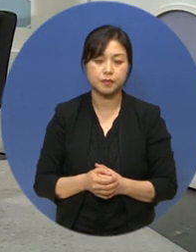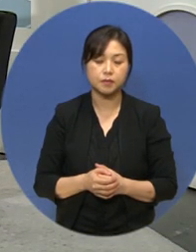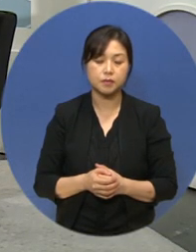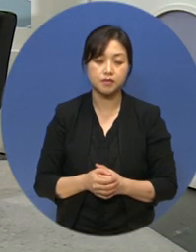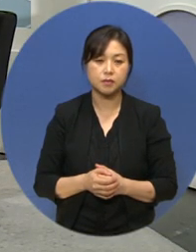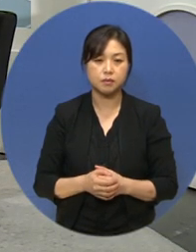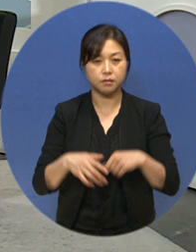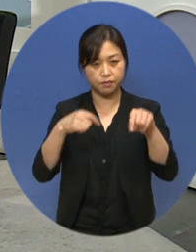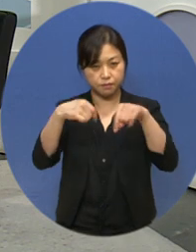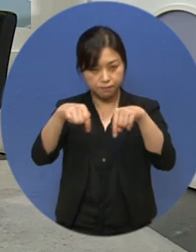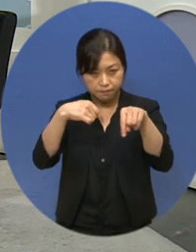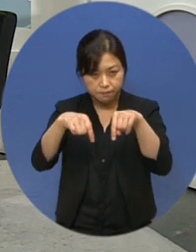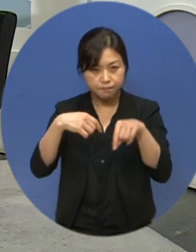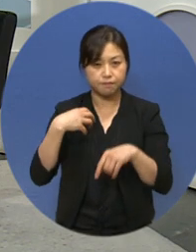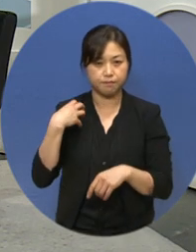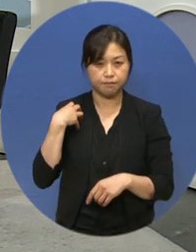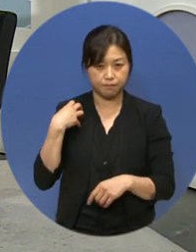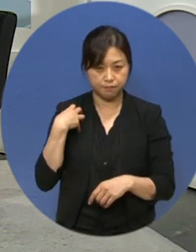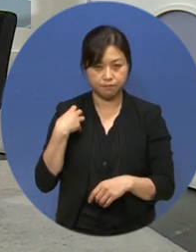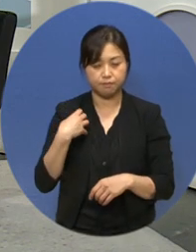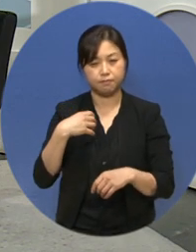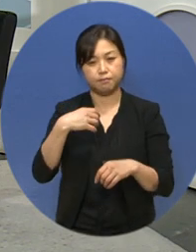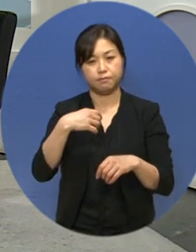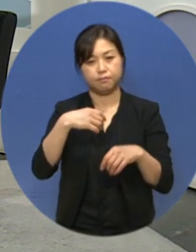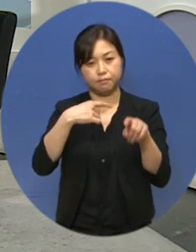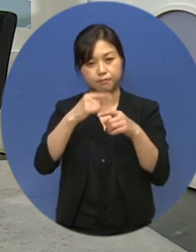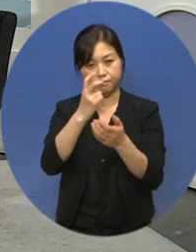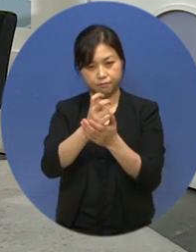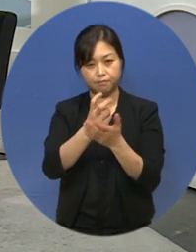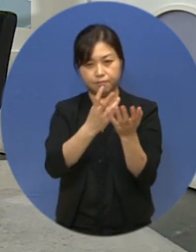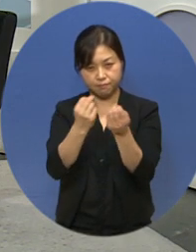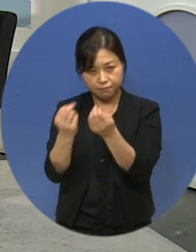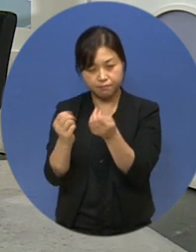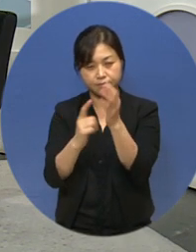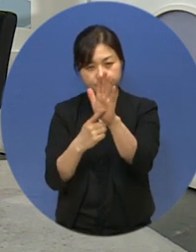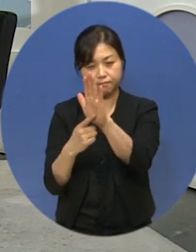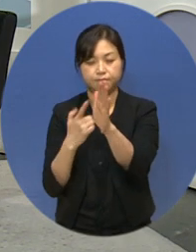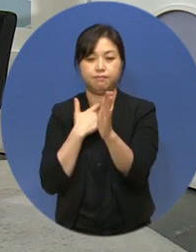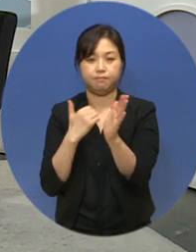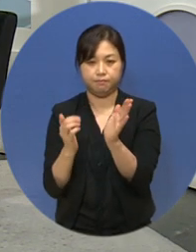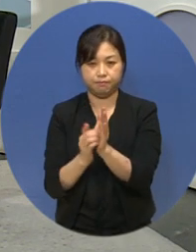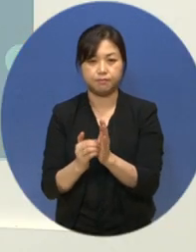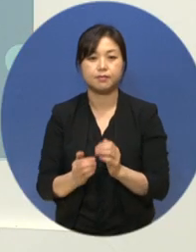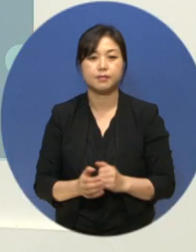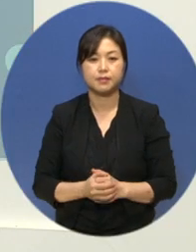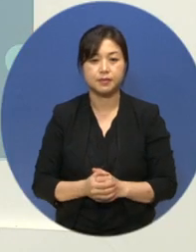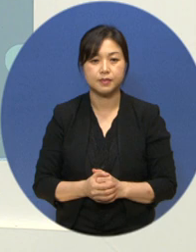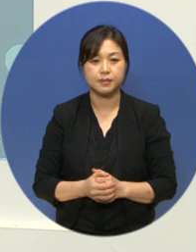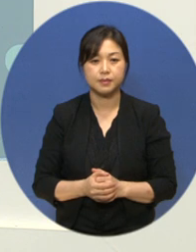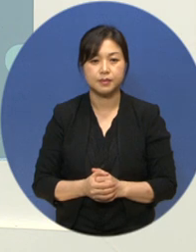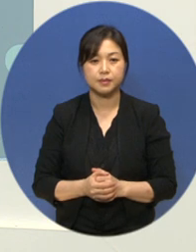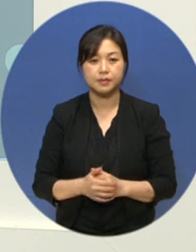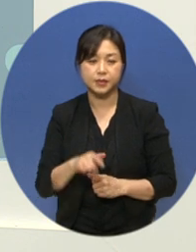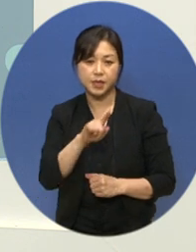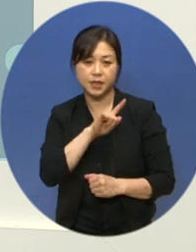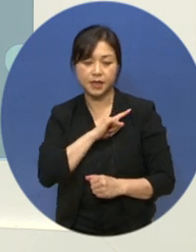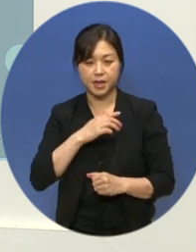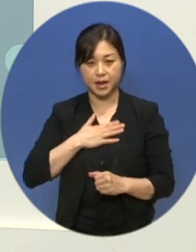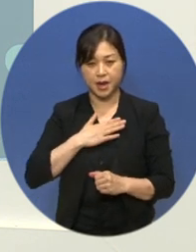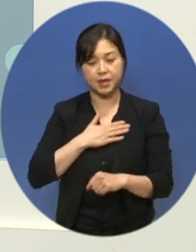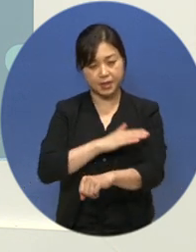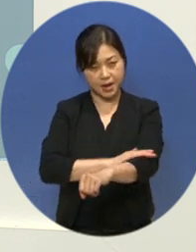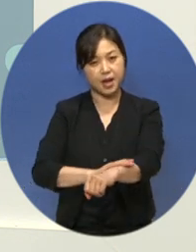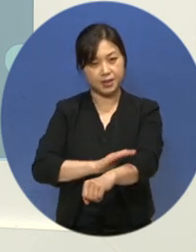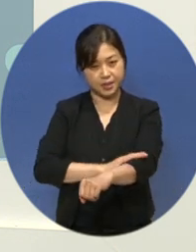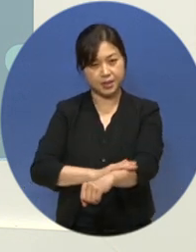도정을 이끌면서 정책을 많은 정책을 그래도 펼치 셨는데 4 그 가운데 가장 내가